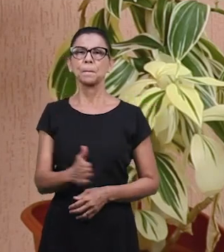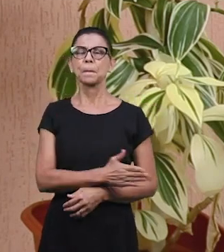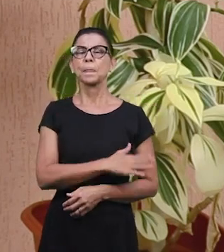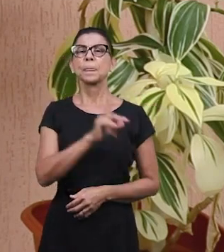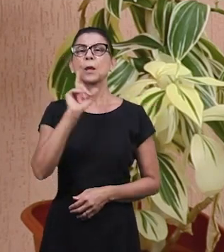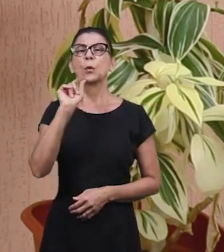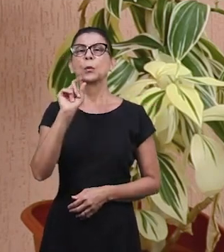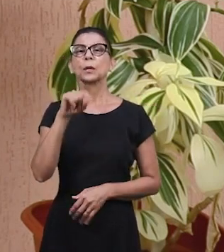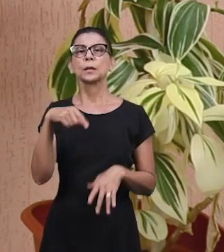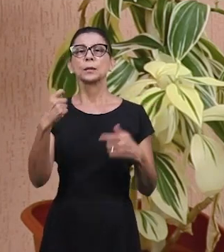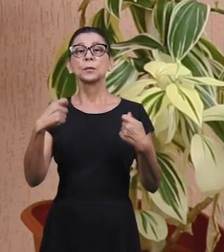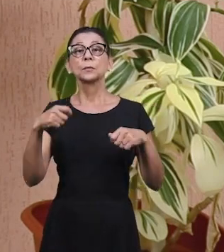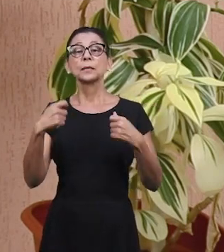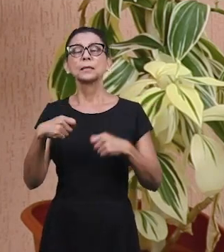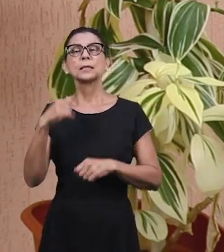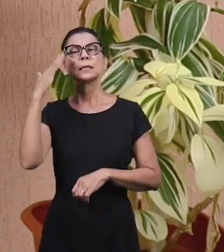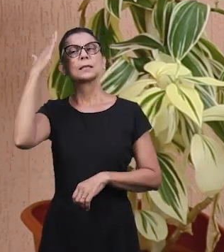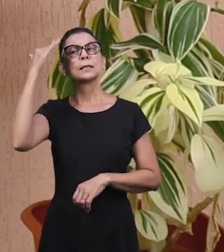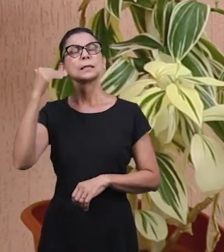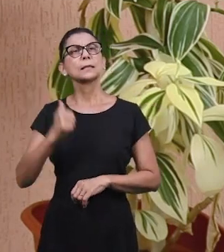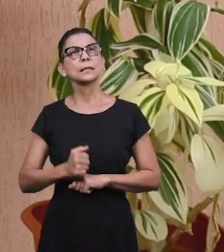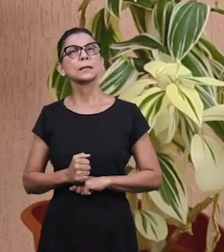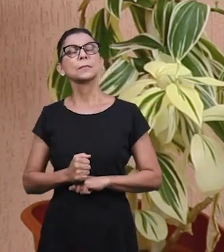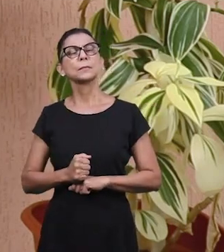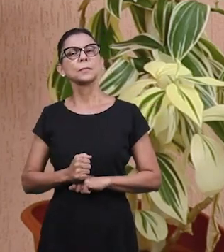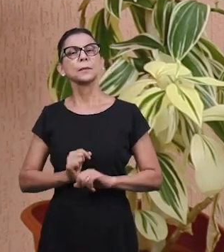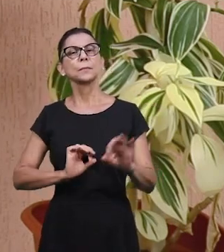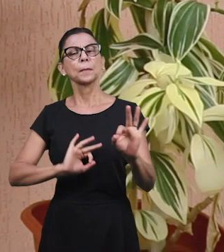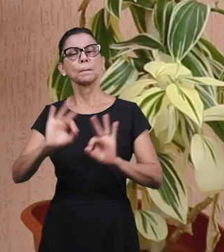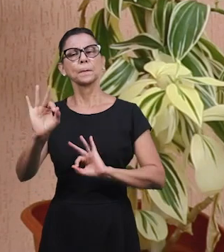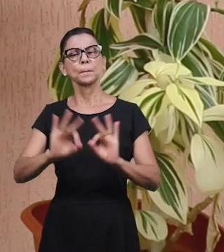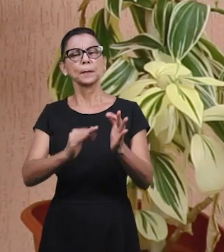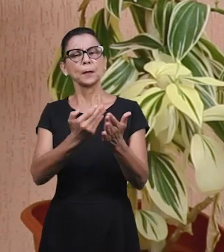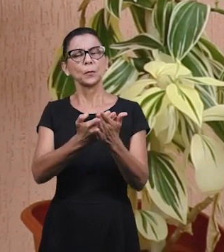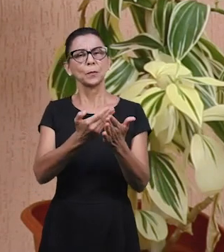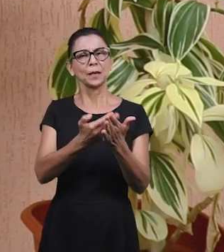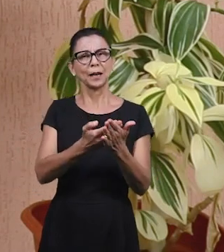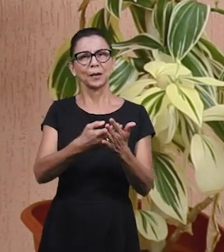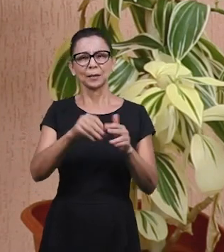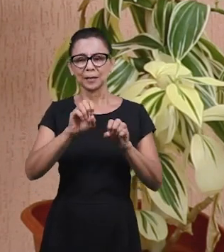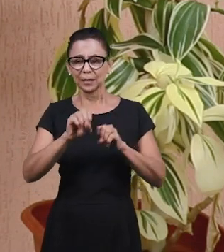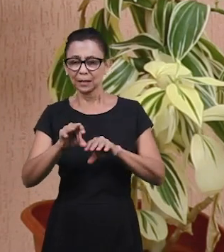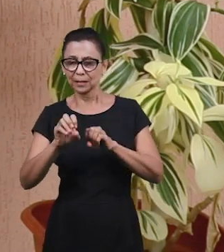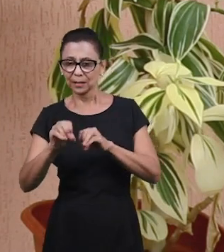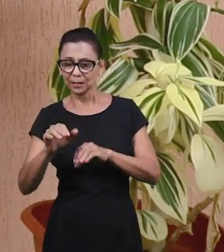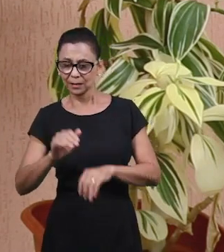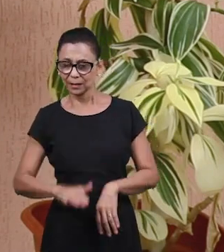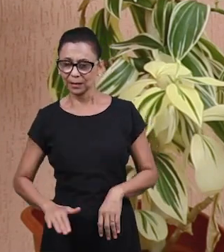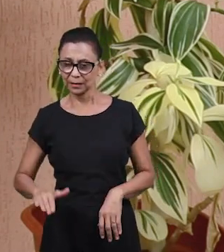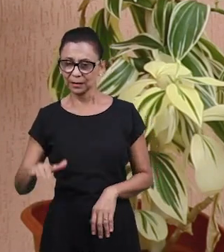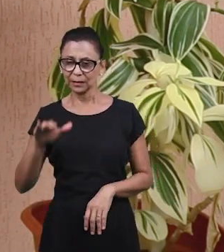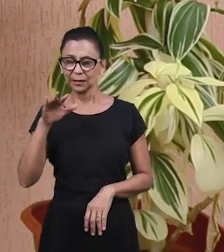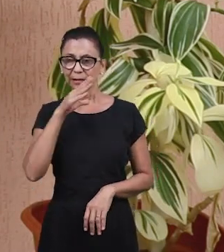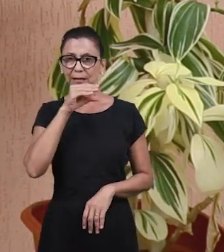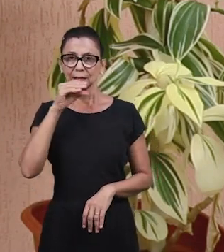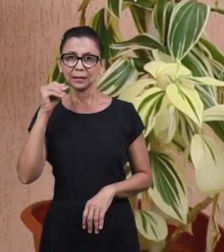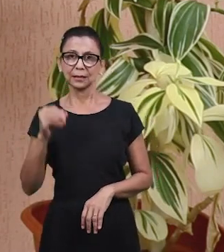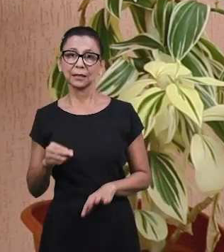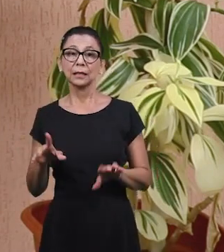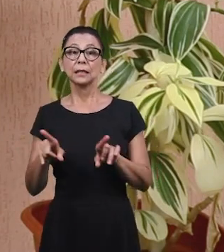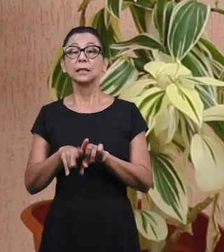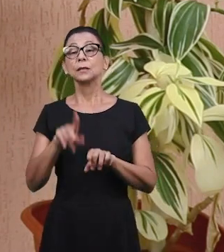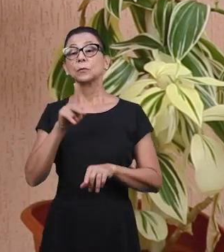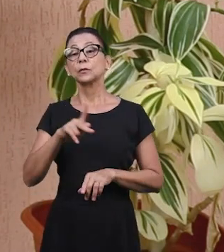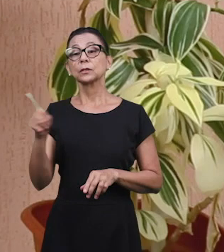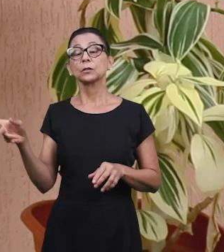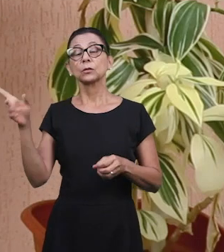Qu'est-ce que les parents ont besoin de savoir quand ils se préparent pour faire une étude aux enfants? Et aussi les